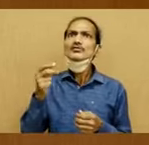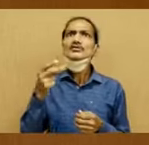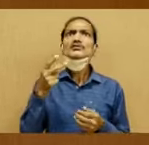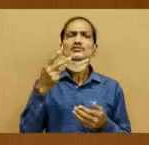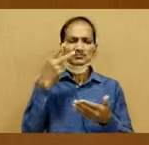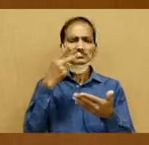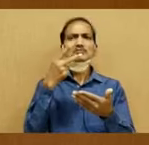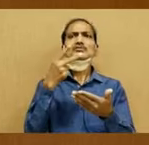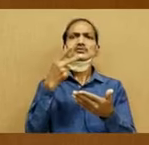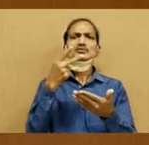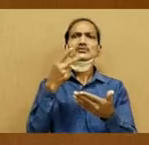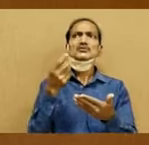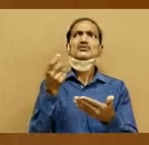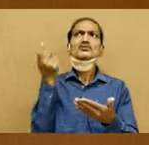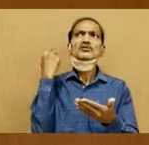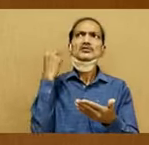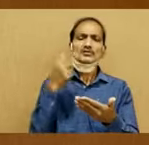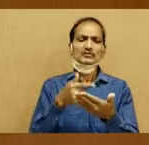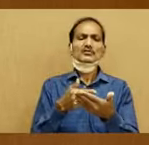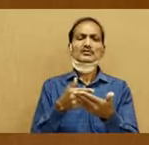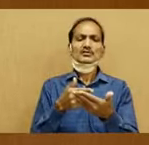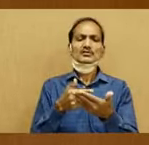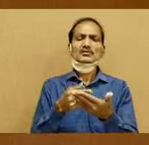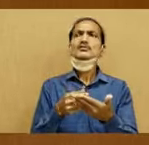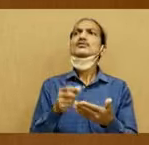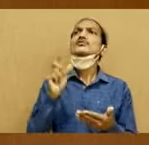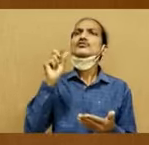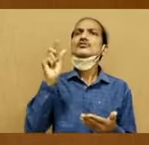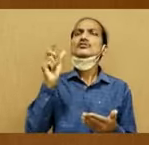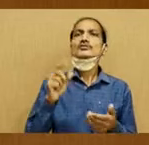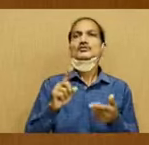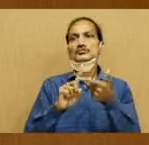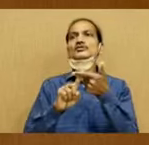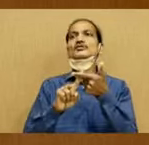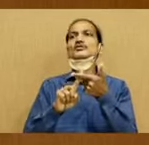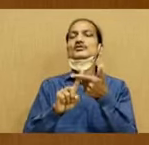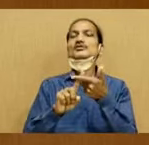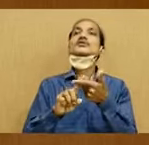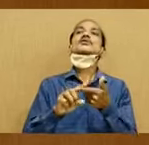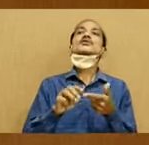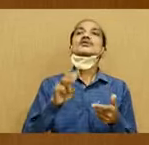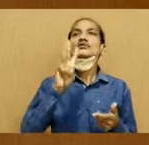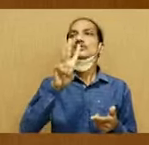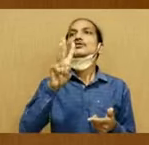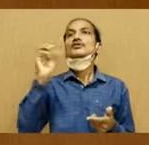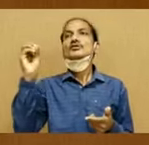କହିଲେ ଜଣେ ପଜିଟିଭ୍ କେସ୍ 30 ଦିନ ଭିତରେ